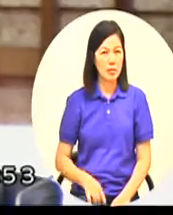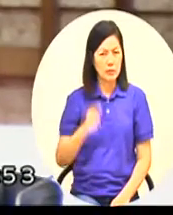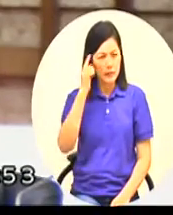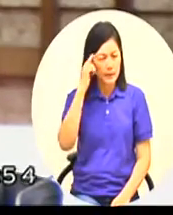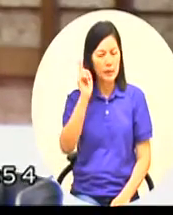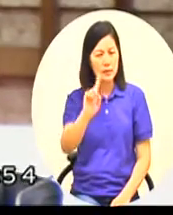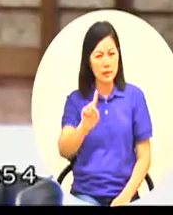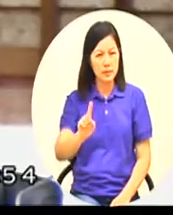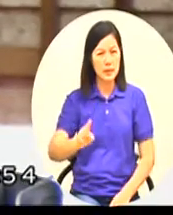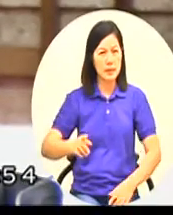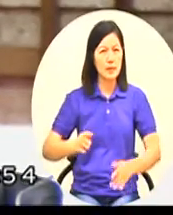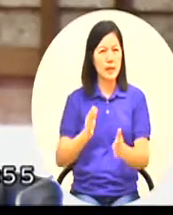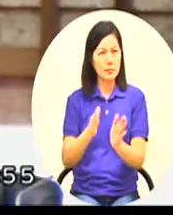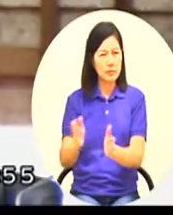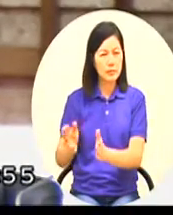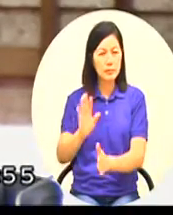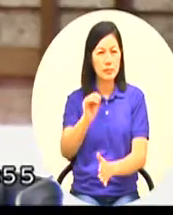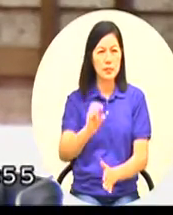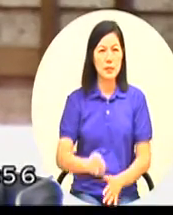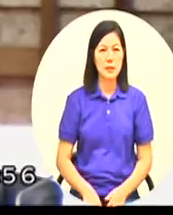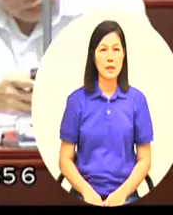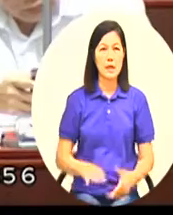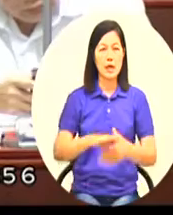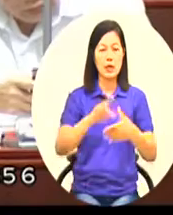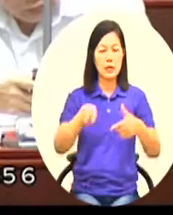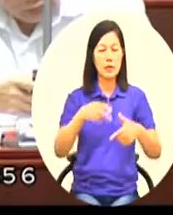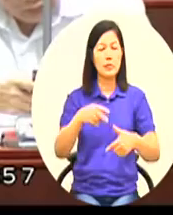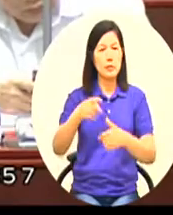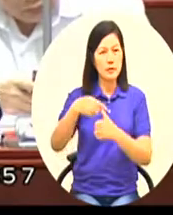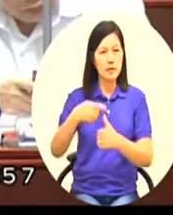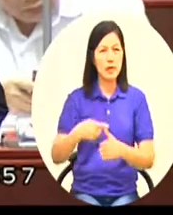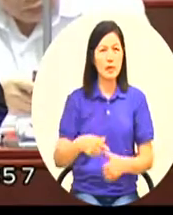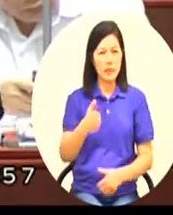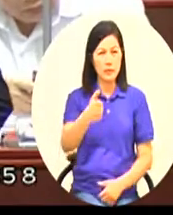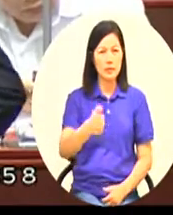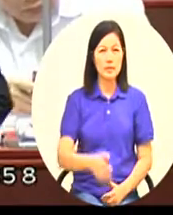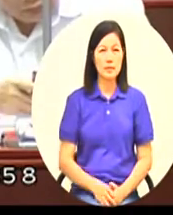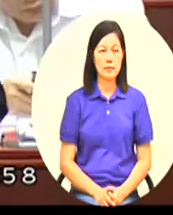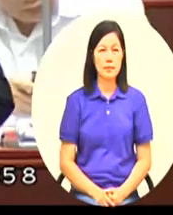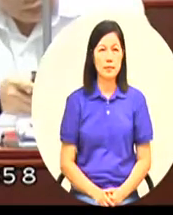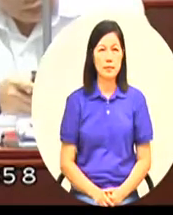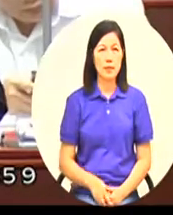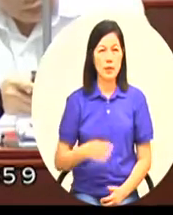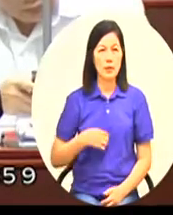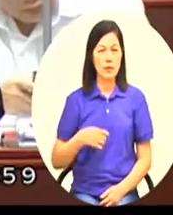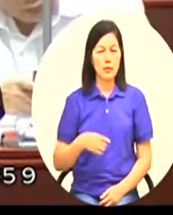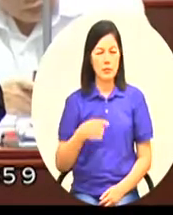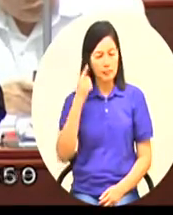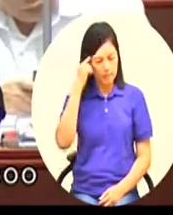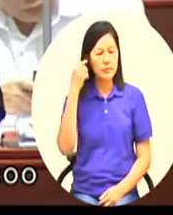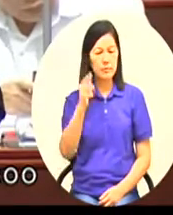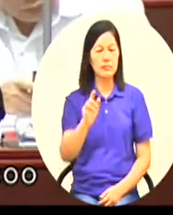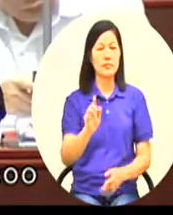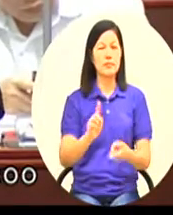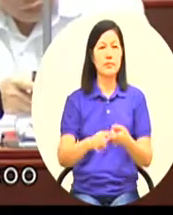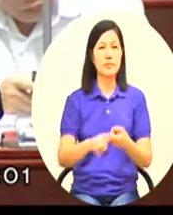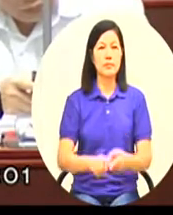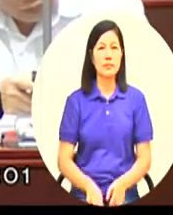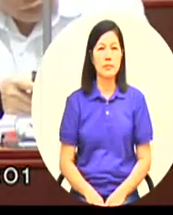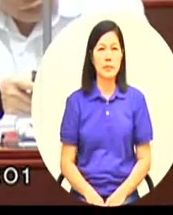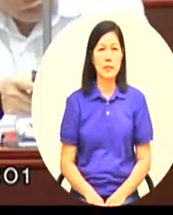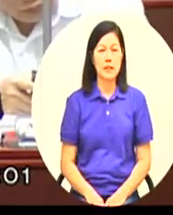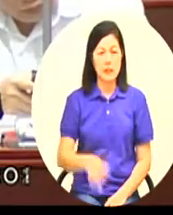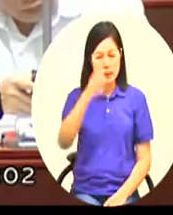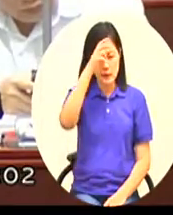理？ 好，谢谢刘议员这样的一个指教哈，我会那个很认同。那个警察机